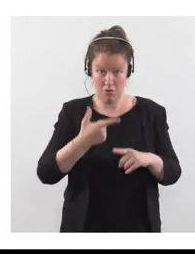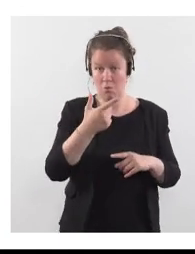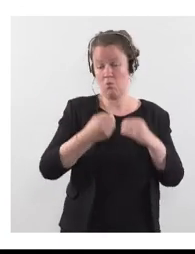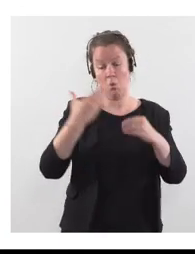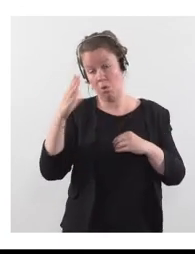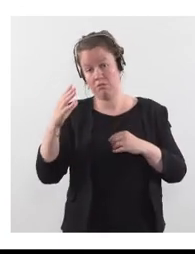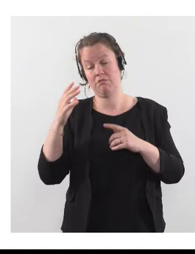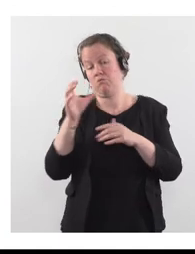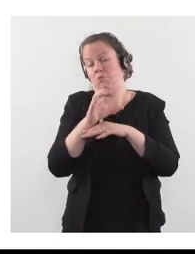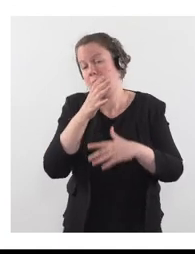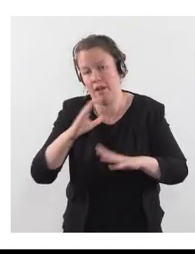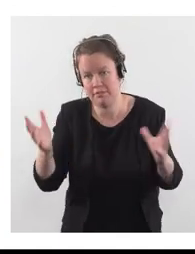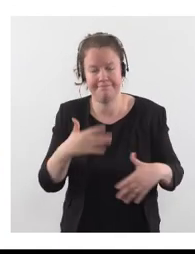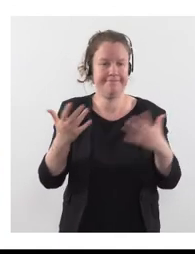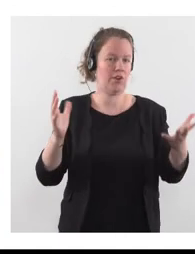Voilà.